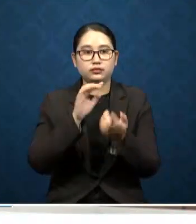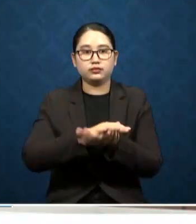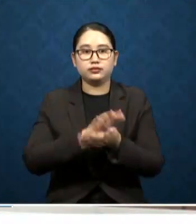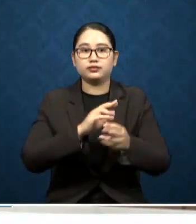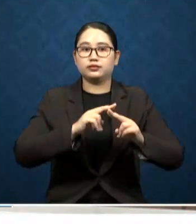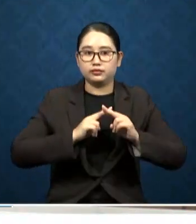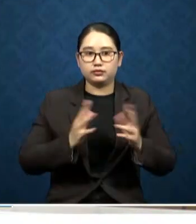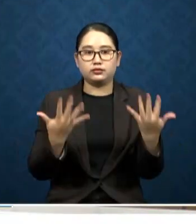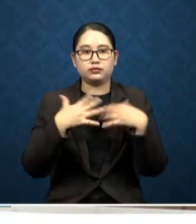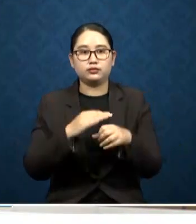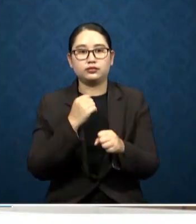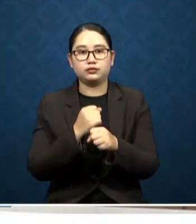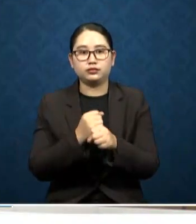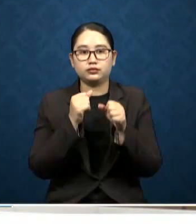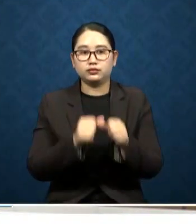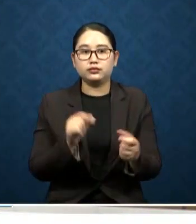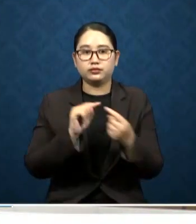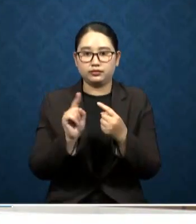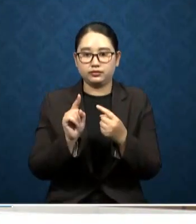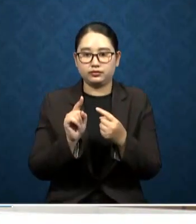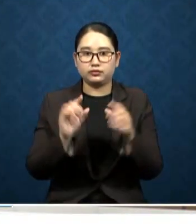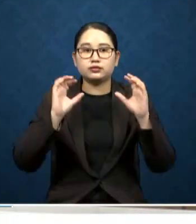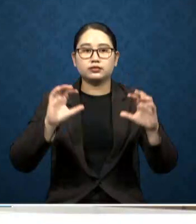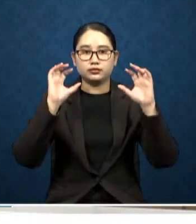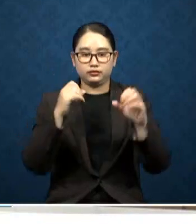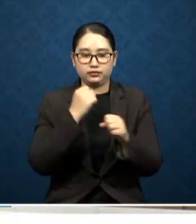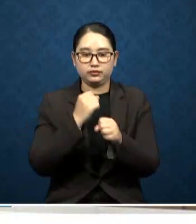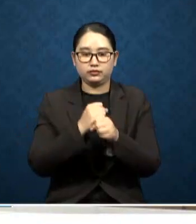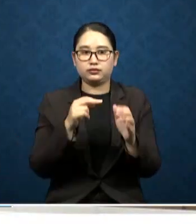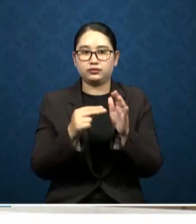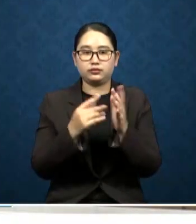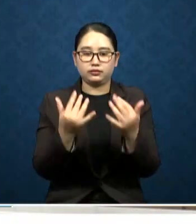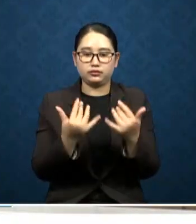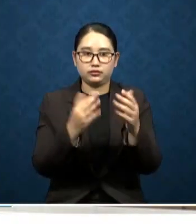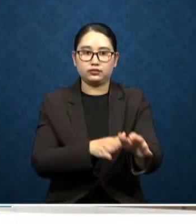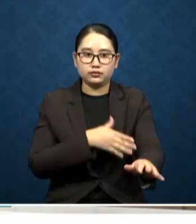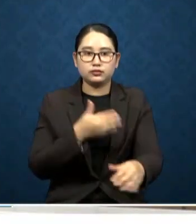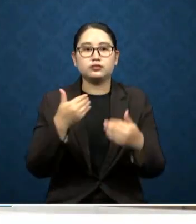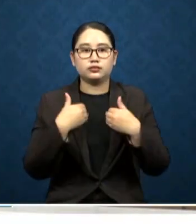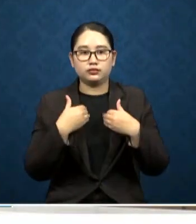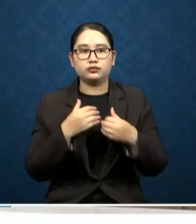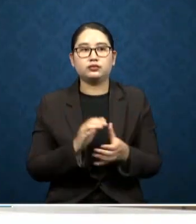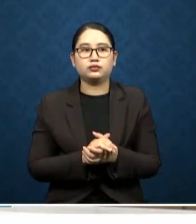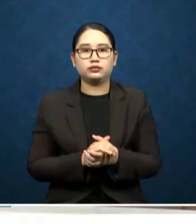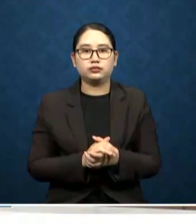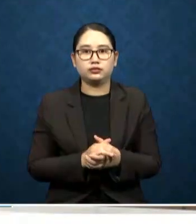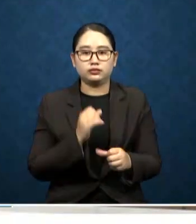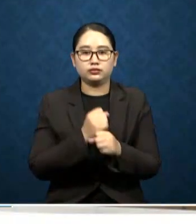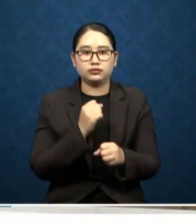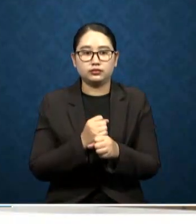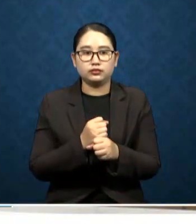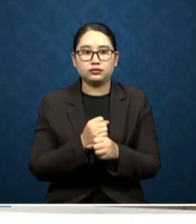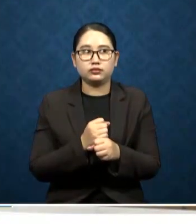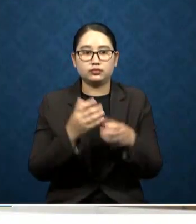เอกชนที่ไปรวมอยู่กับภาครัฐนั้นมีความล่าช้าแล้วก็ไม่ได้ไม่ได้